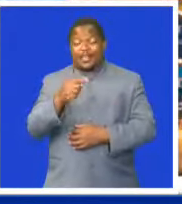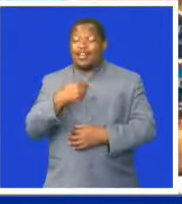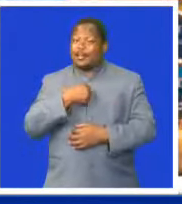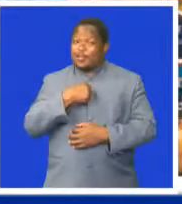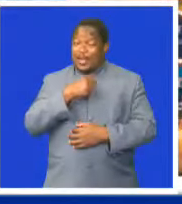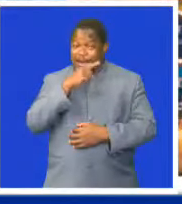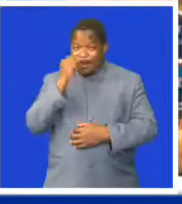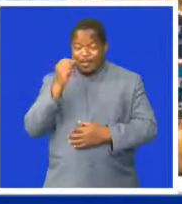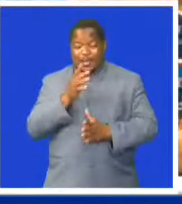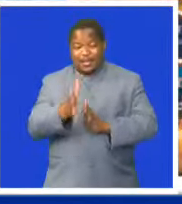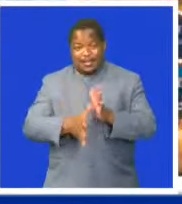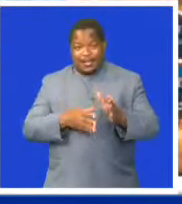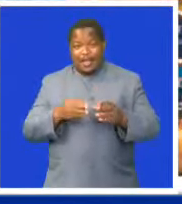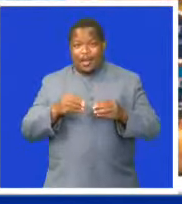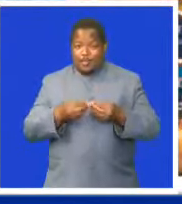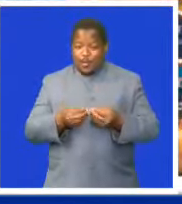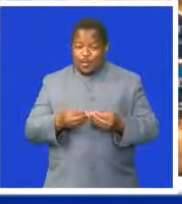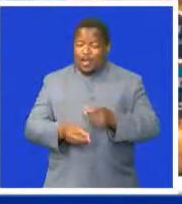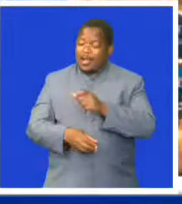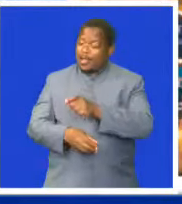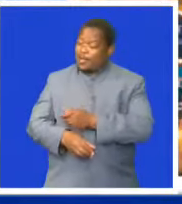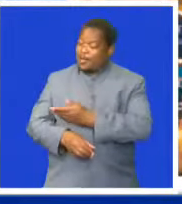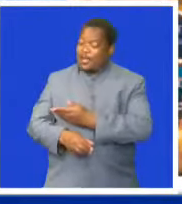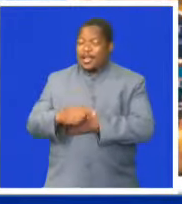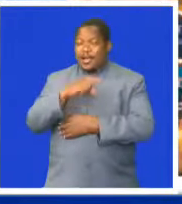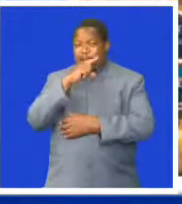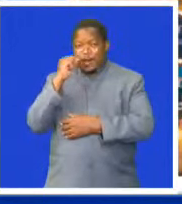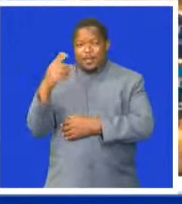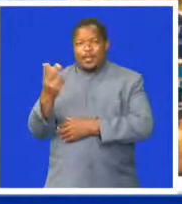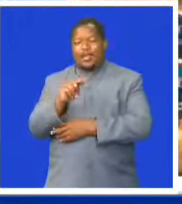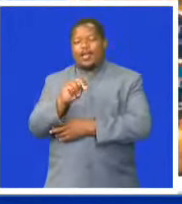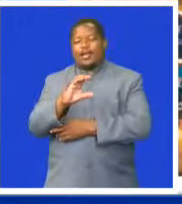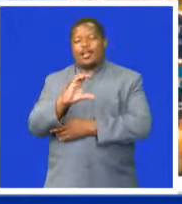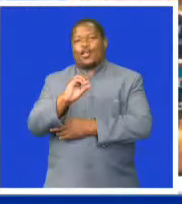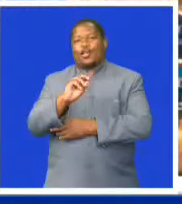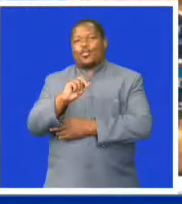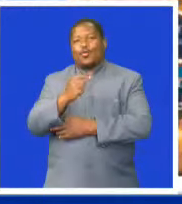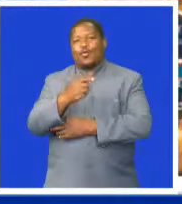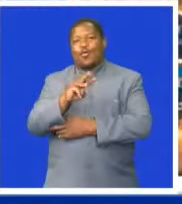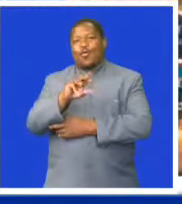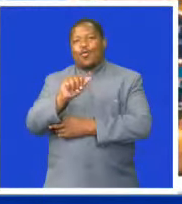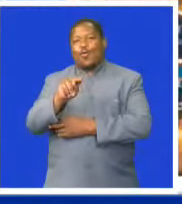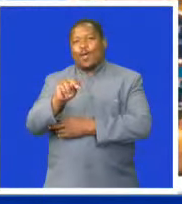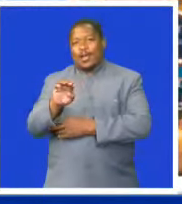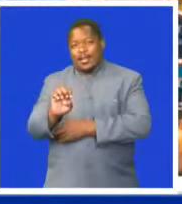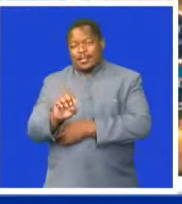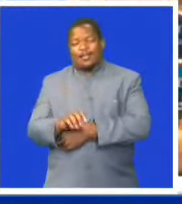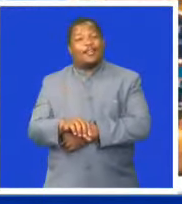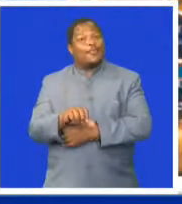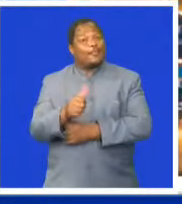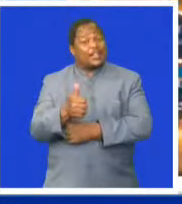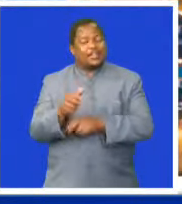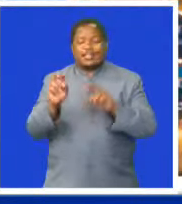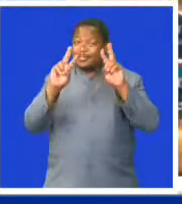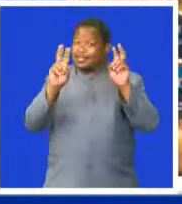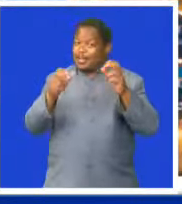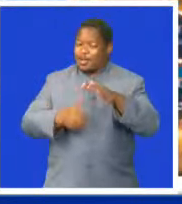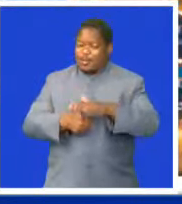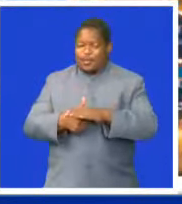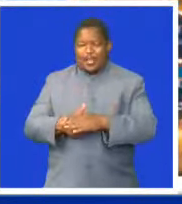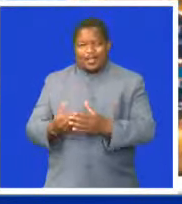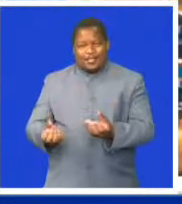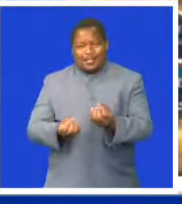libito lami ngusanipoye wancane angihambi ngedwa nginambongwa wakadube asingene kuTindzaba maswati la mahle sitabukana tihloko tato letihamba phambili